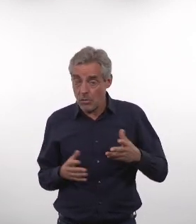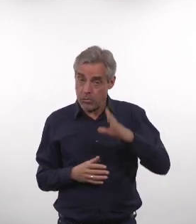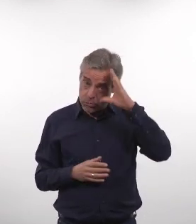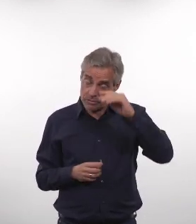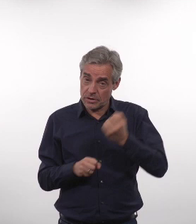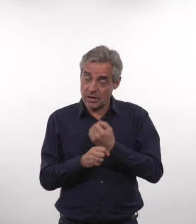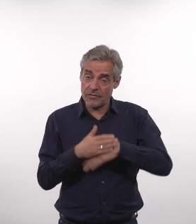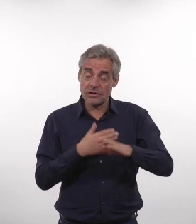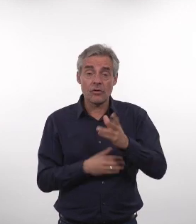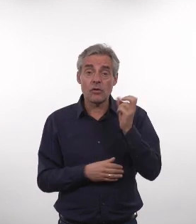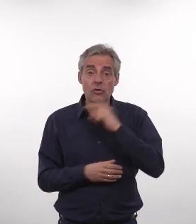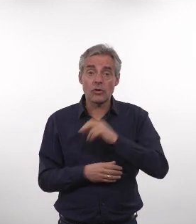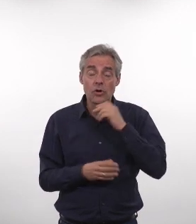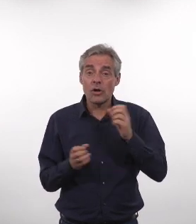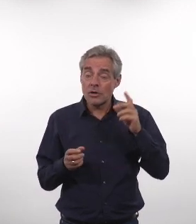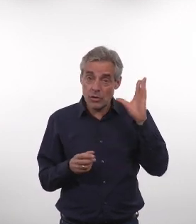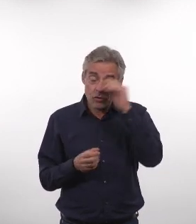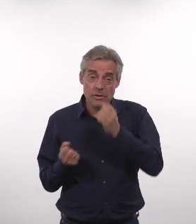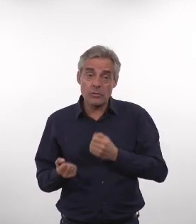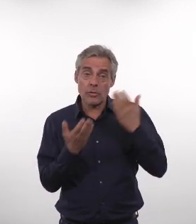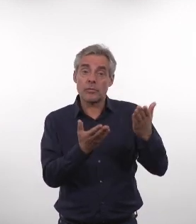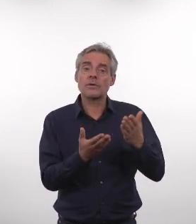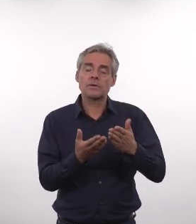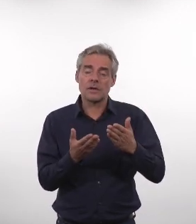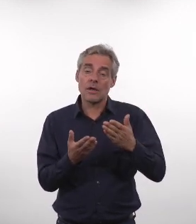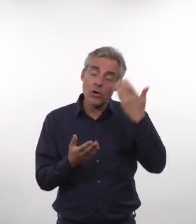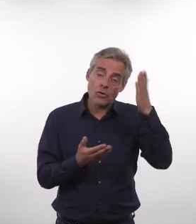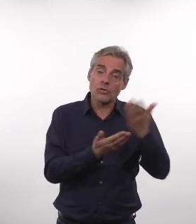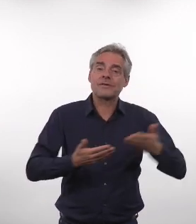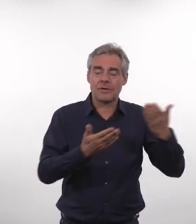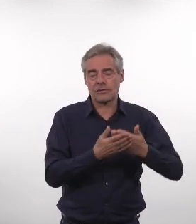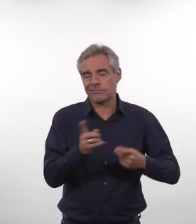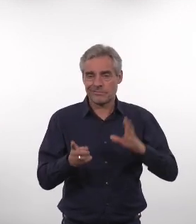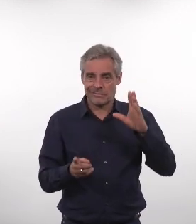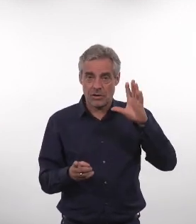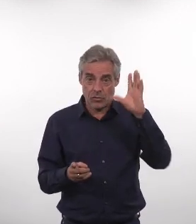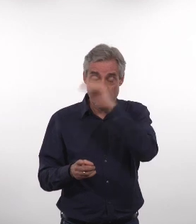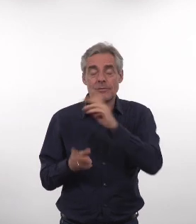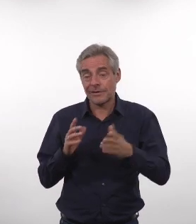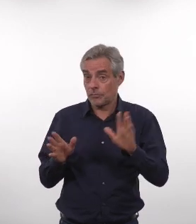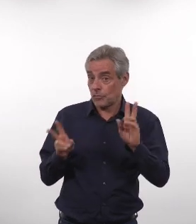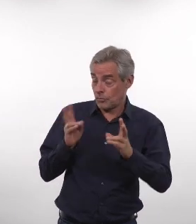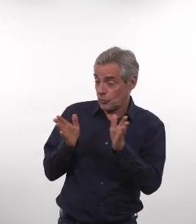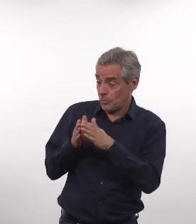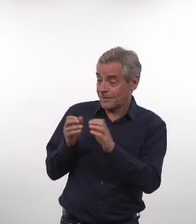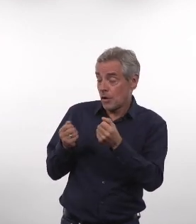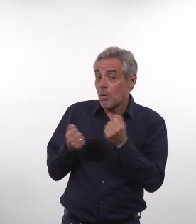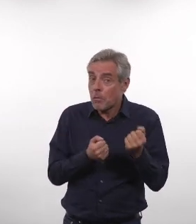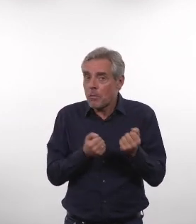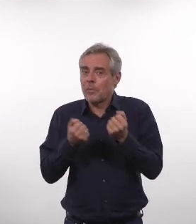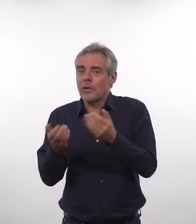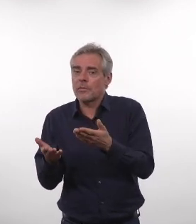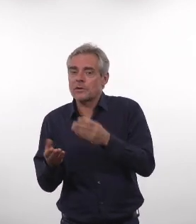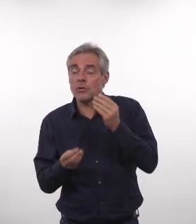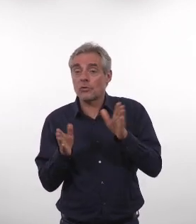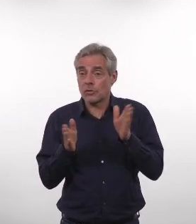travaillent aux urgences ne pensent pas toujours à le proposer en dehors de ces cas de traumatologie. Et donc, il ne faut pas hésiter à suggérer ou